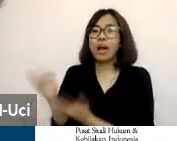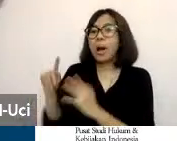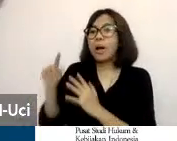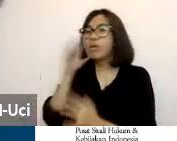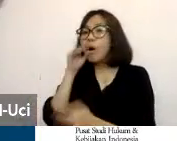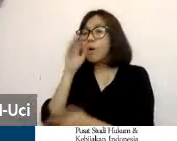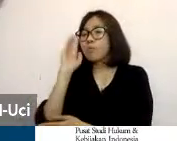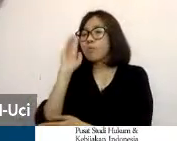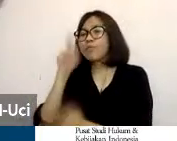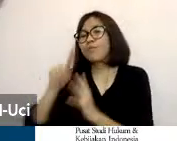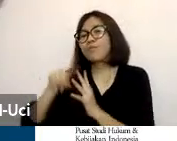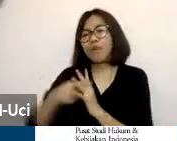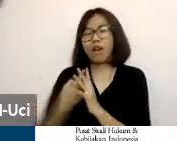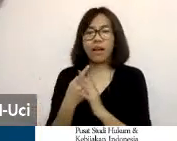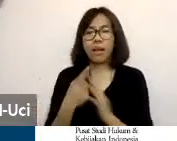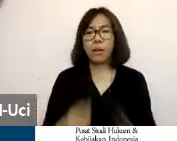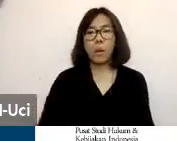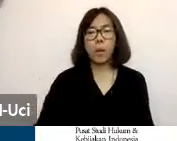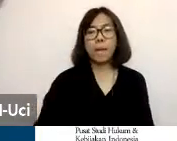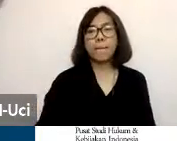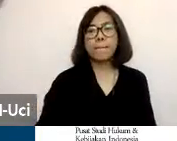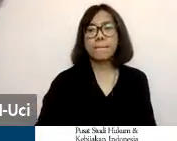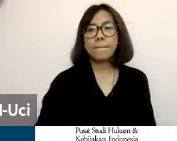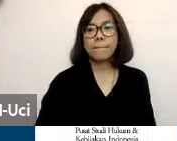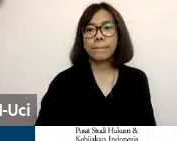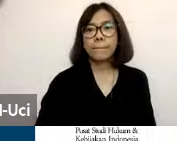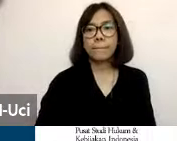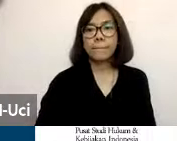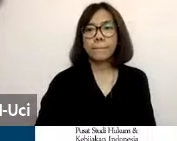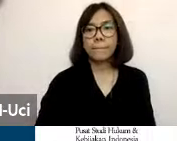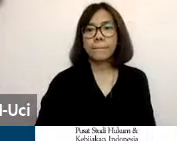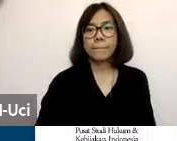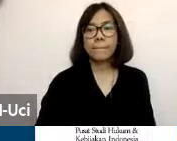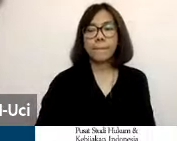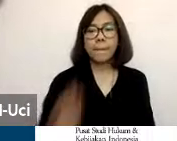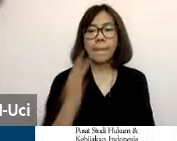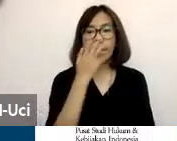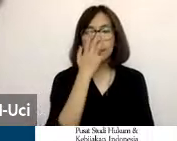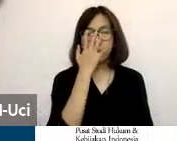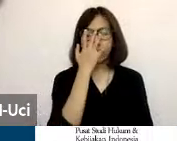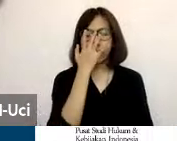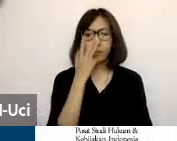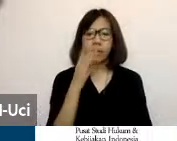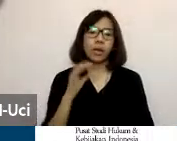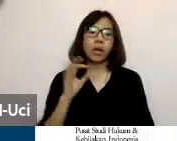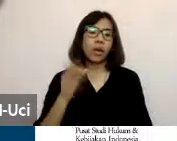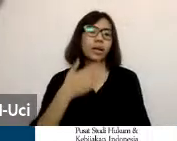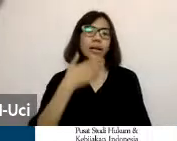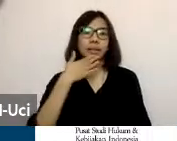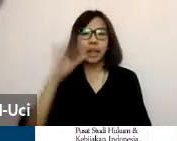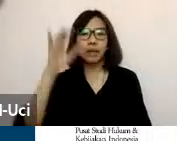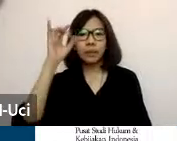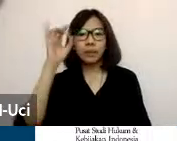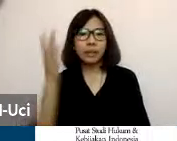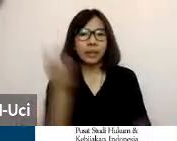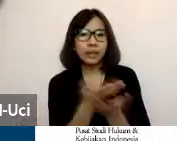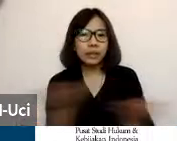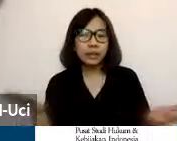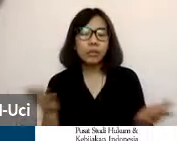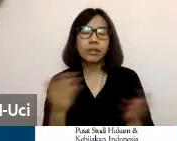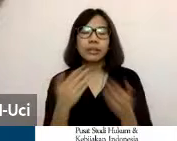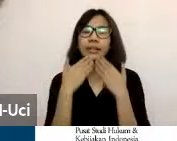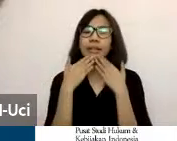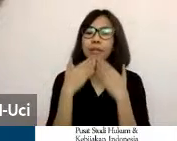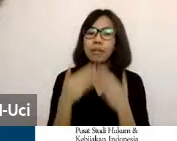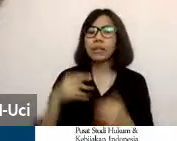Ara persentasi kita silahkan wisdom of by Om Selamat siang semuanya Terima kasih banyak